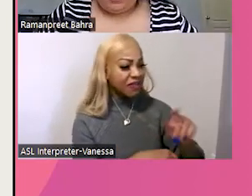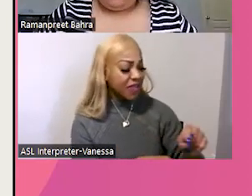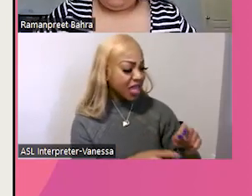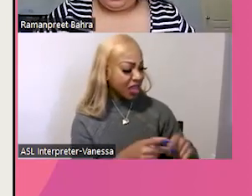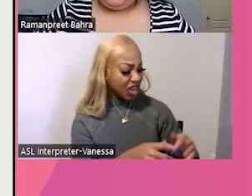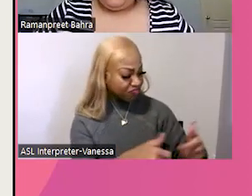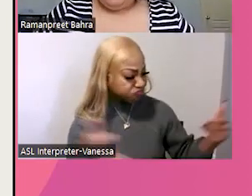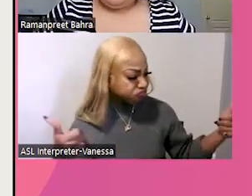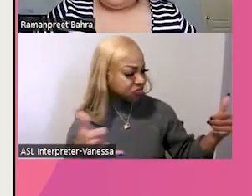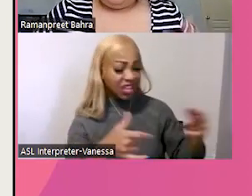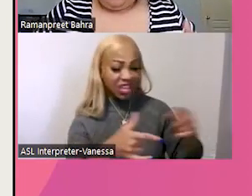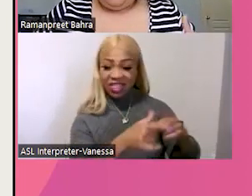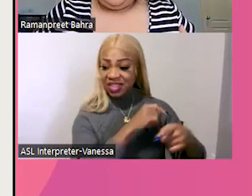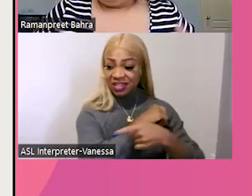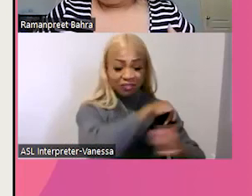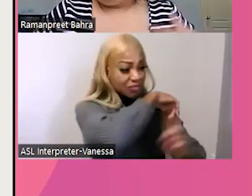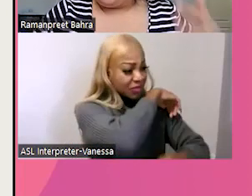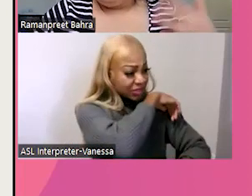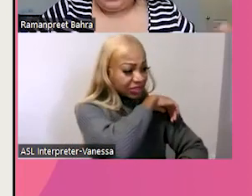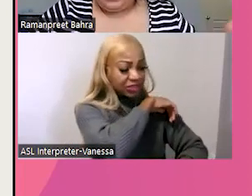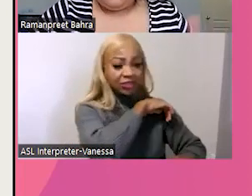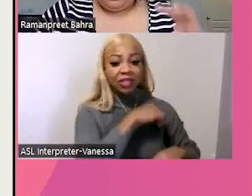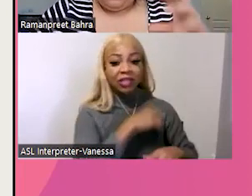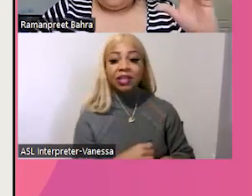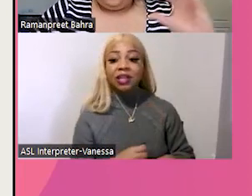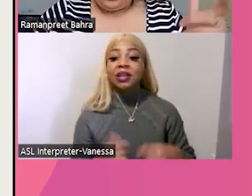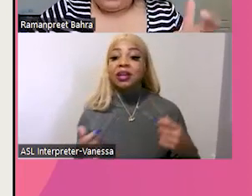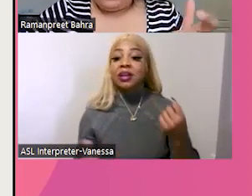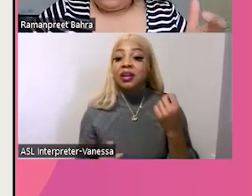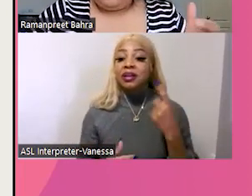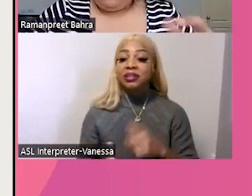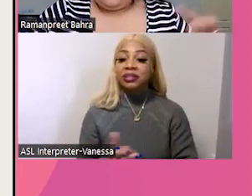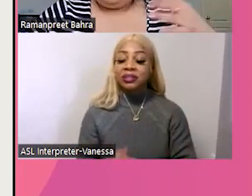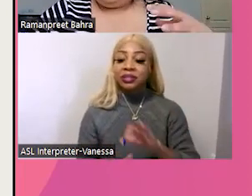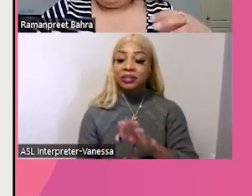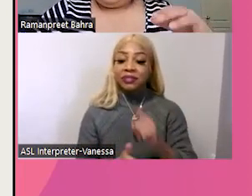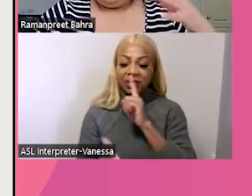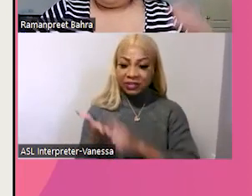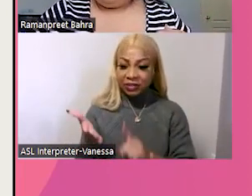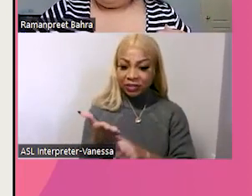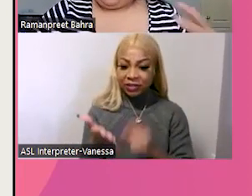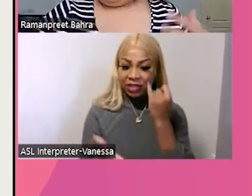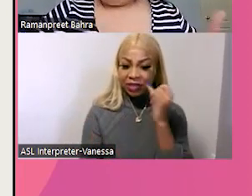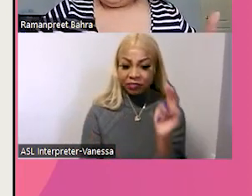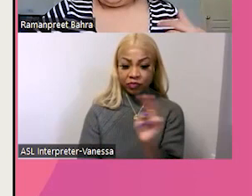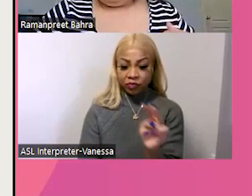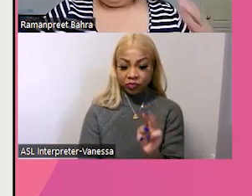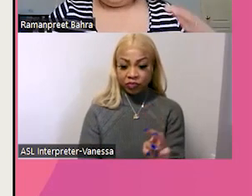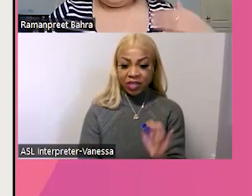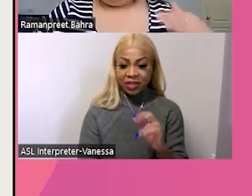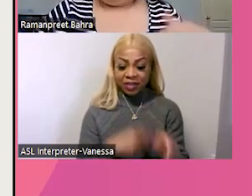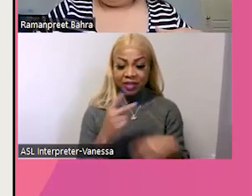on lui dit être grosse, on la méprise, on la met dehors, littéralement, et